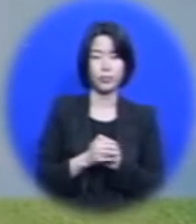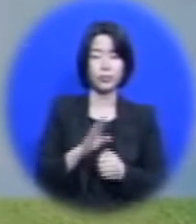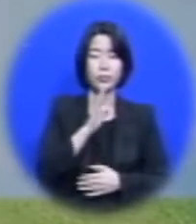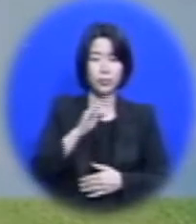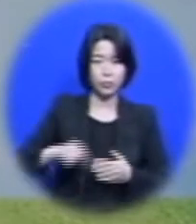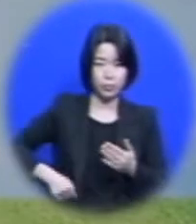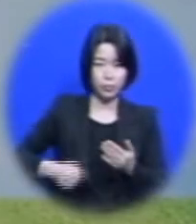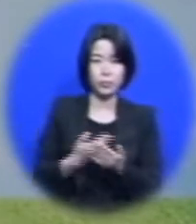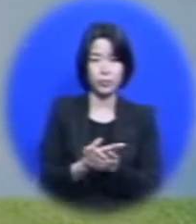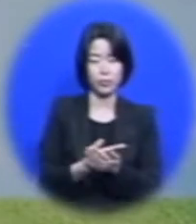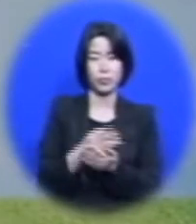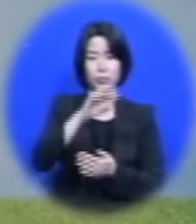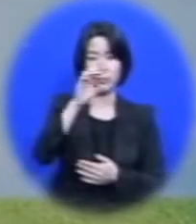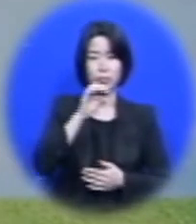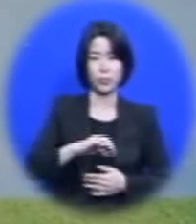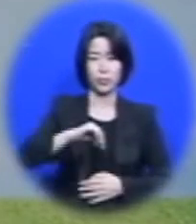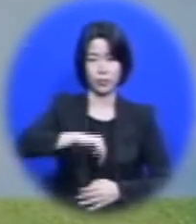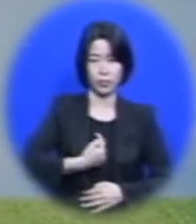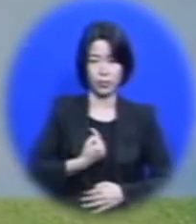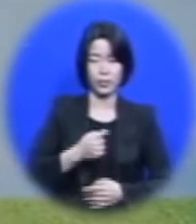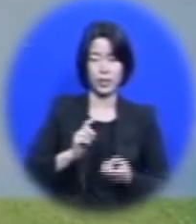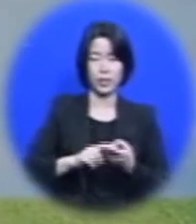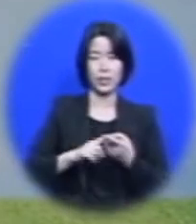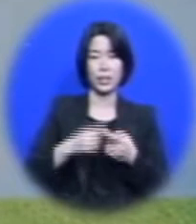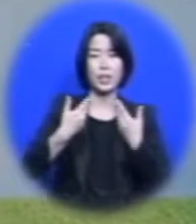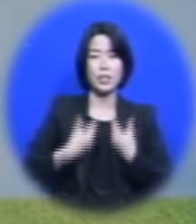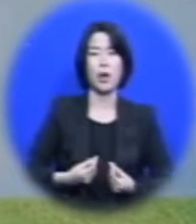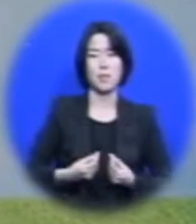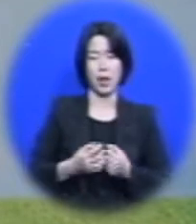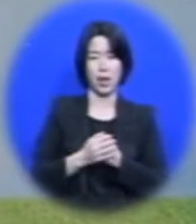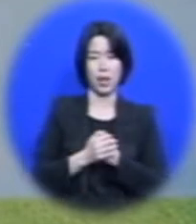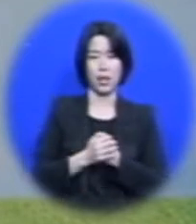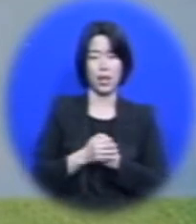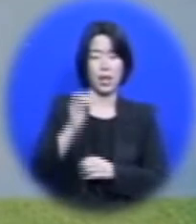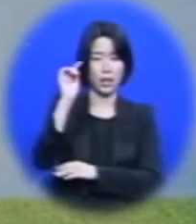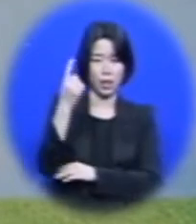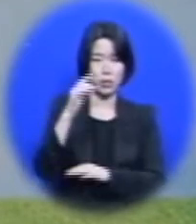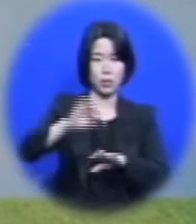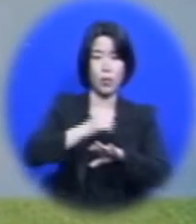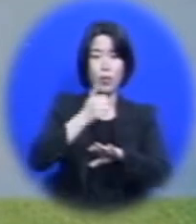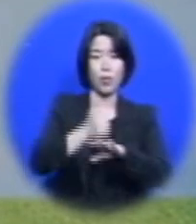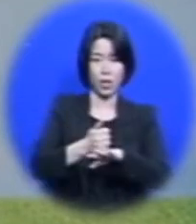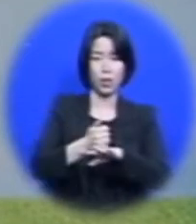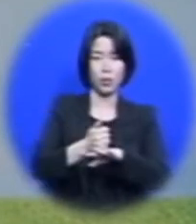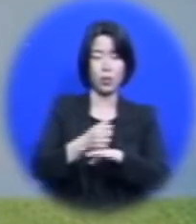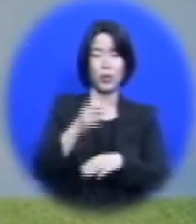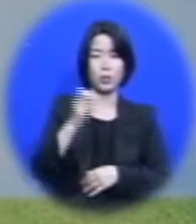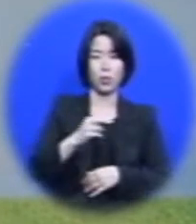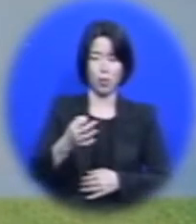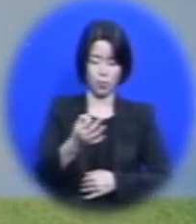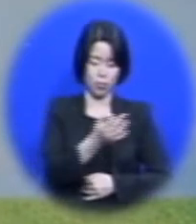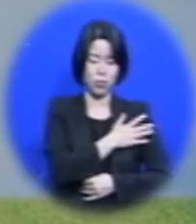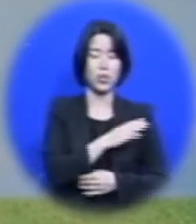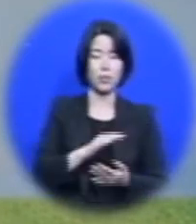진정한 회개란 자기 자신에 대해서 절망하는 것입니다. 다윗은 왕이고 그리고